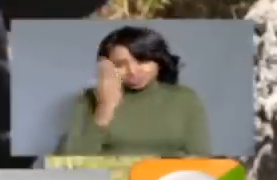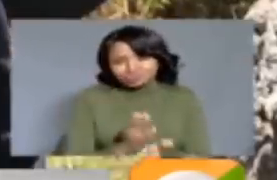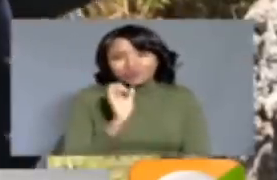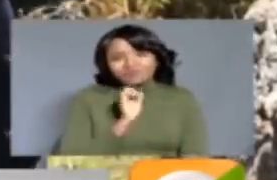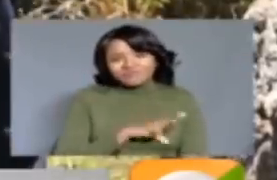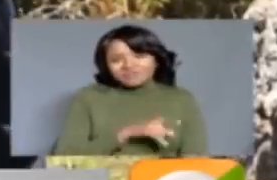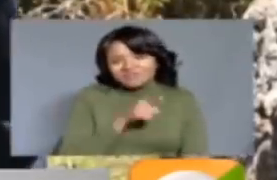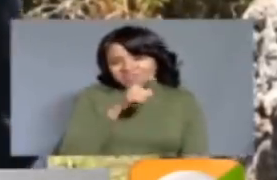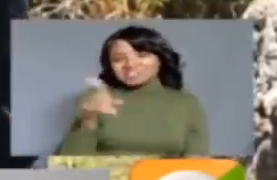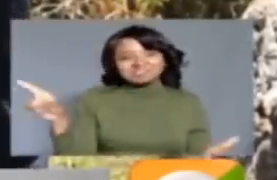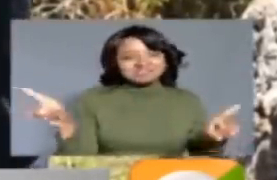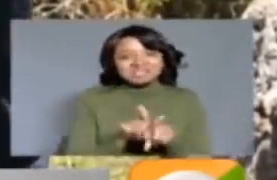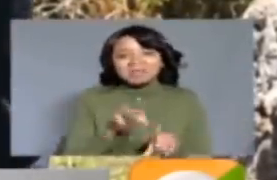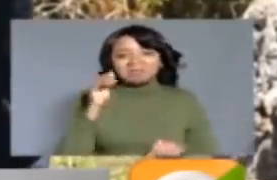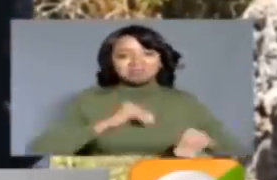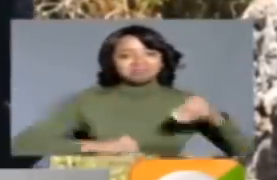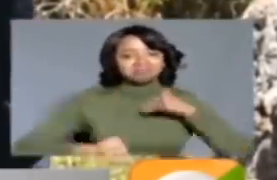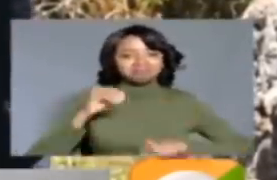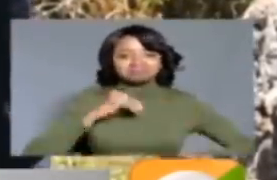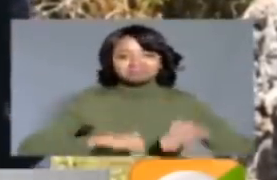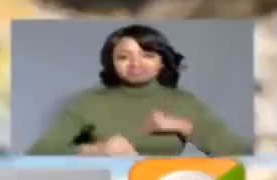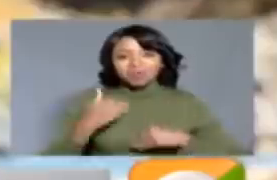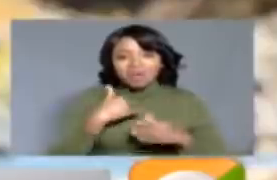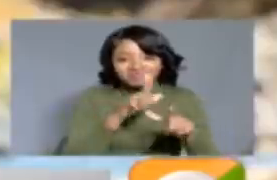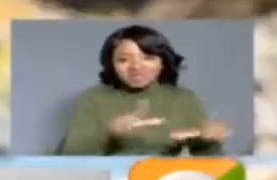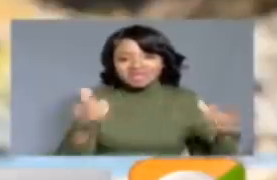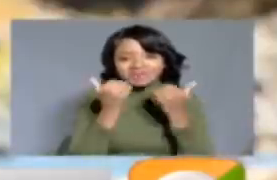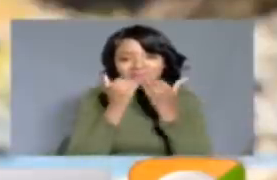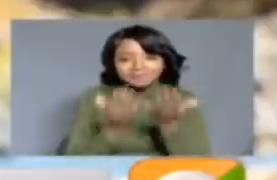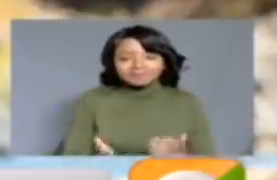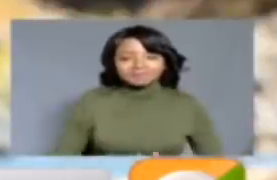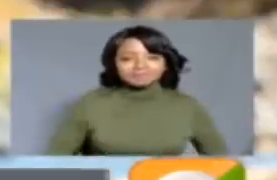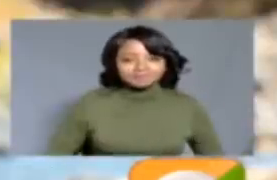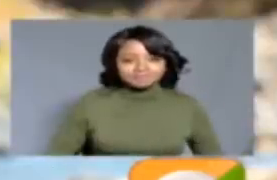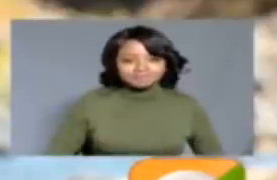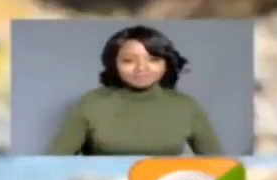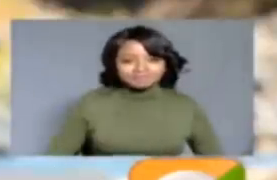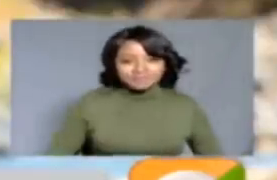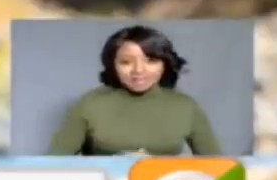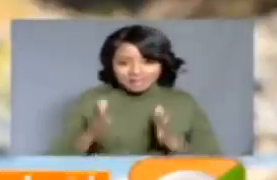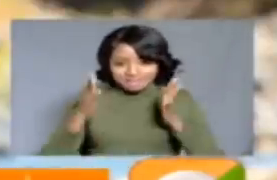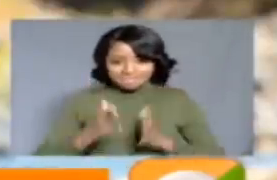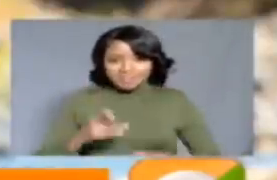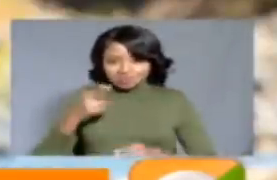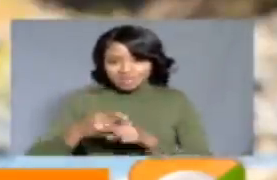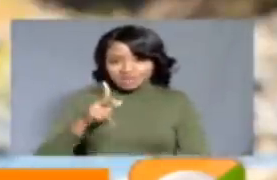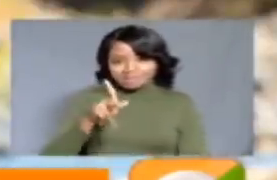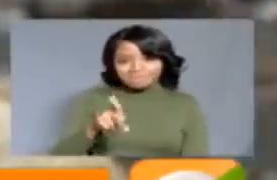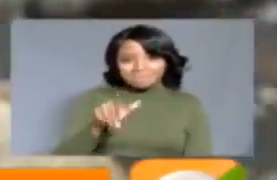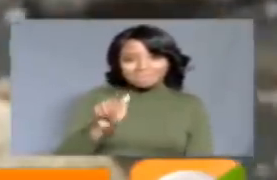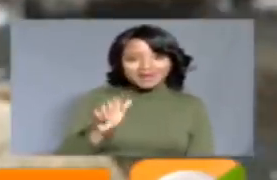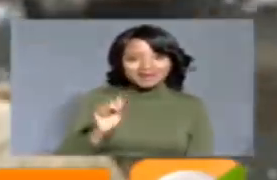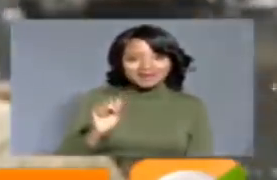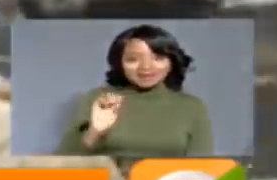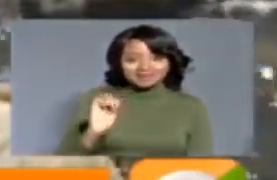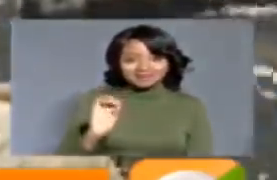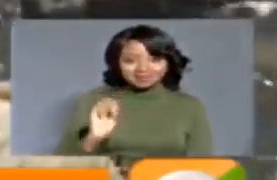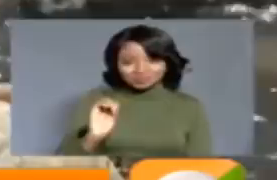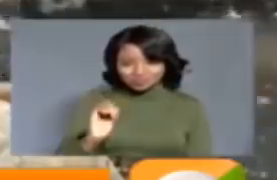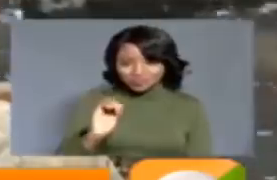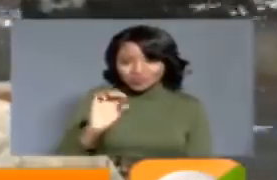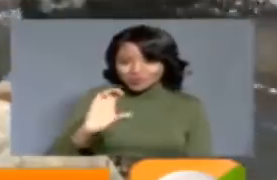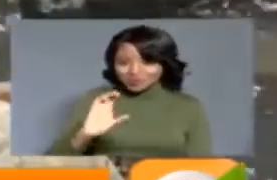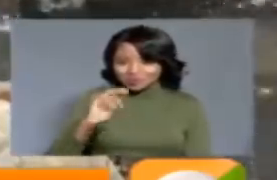this could be a scam that will leave them landless. Mtu mwenye anaitwa Parsocio alisema ya kwamba msiandike